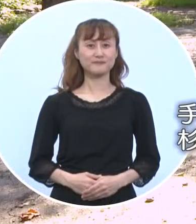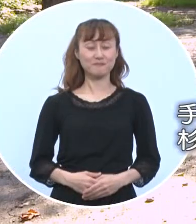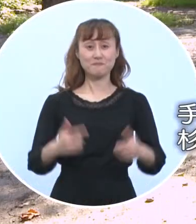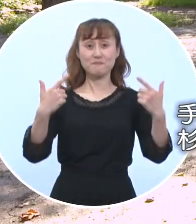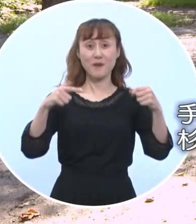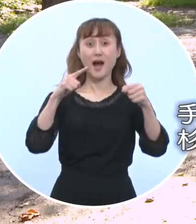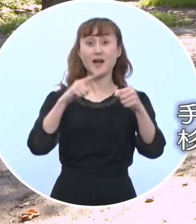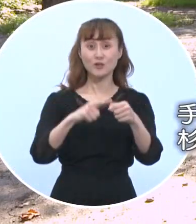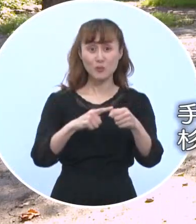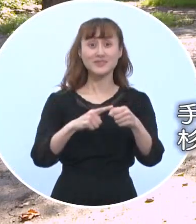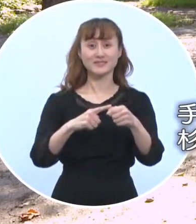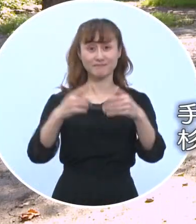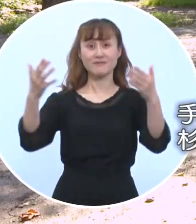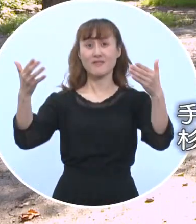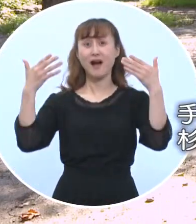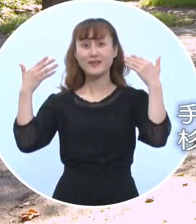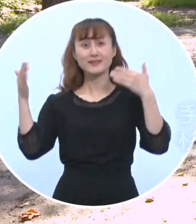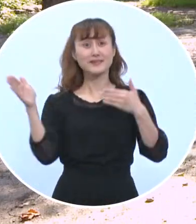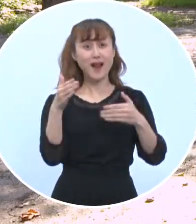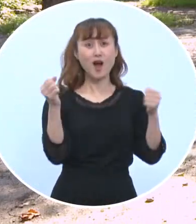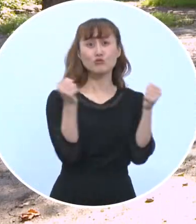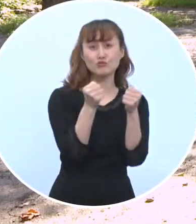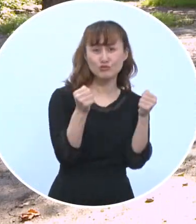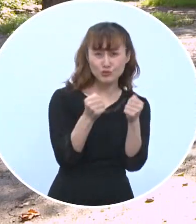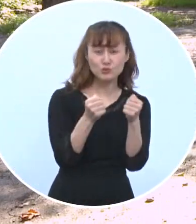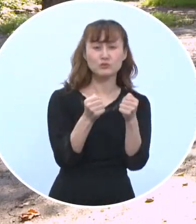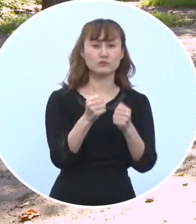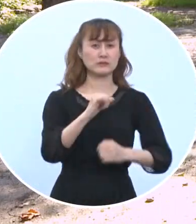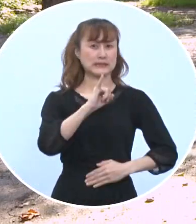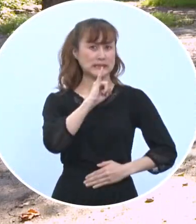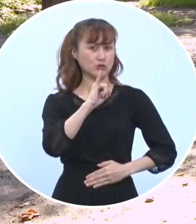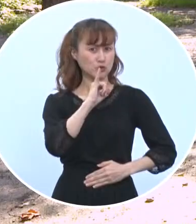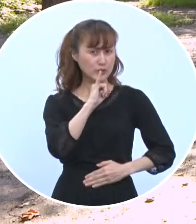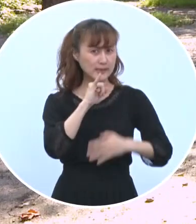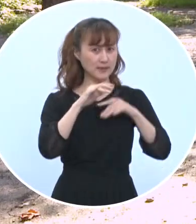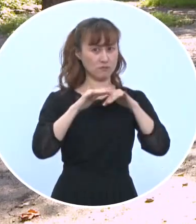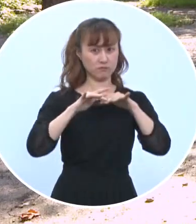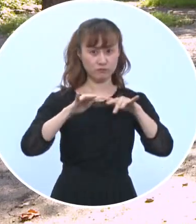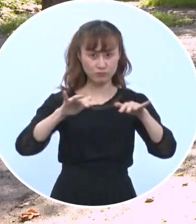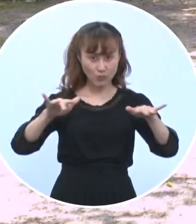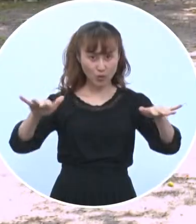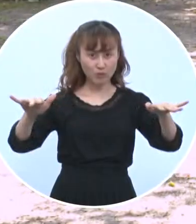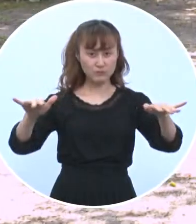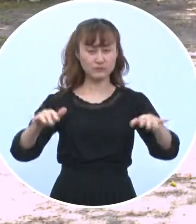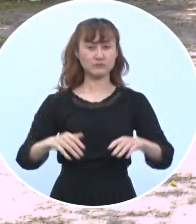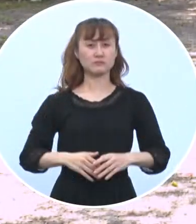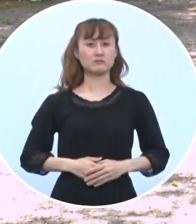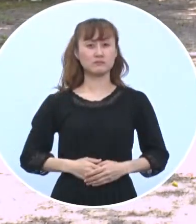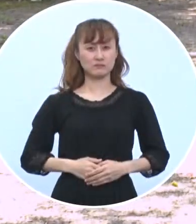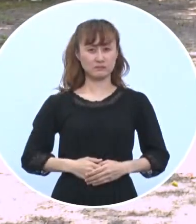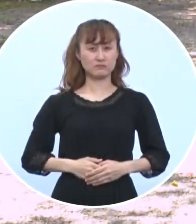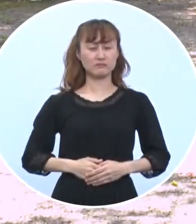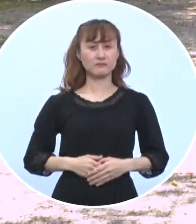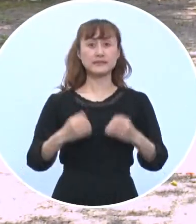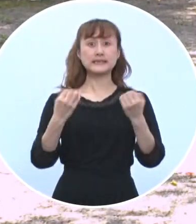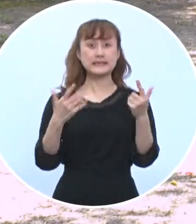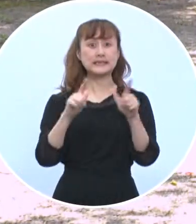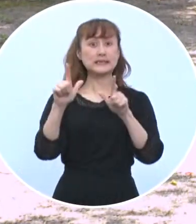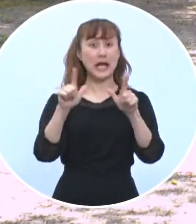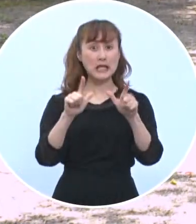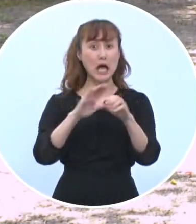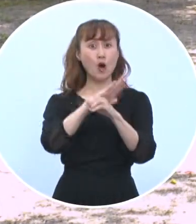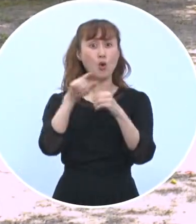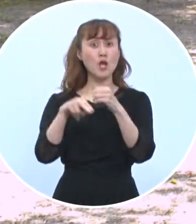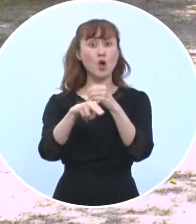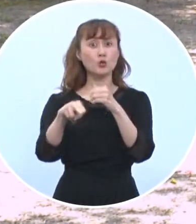毎年秋から冬になるとインフルエンザの流行シーズンを迎えます。そして新型コロナウイルス